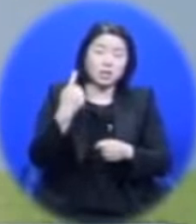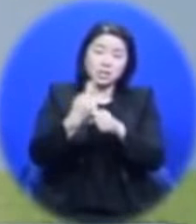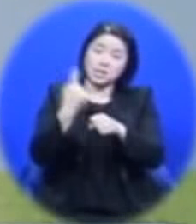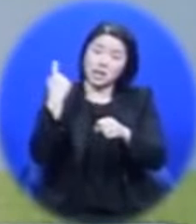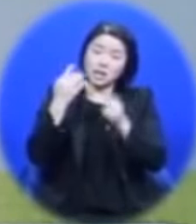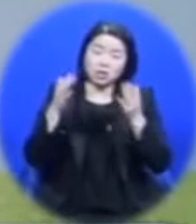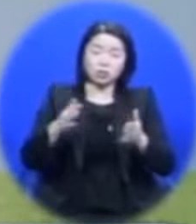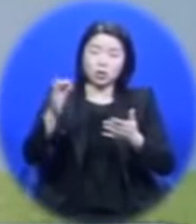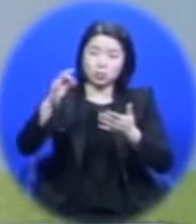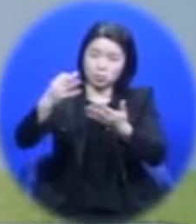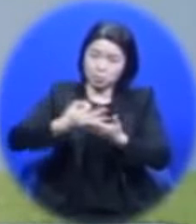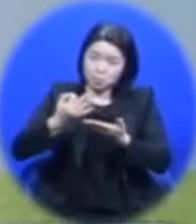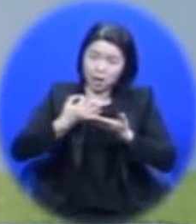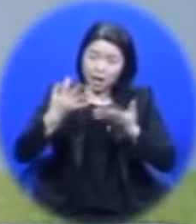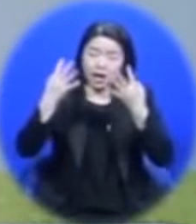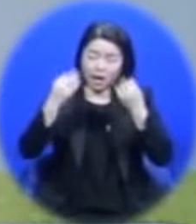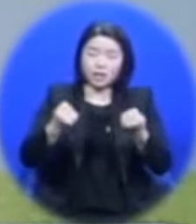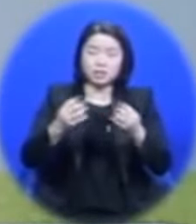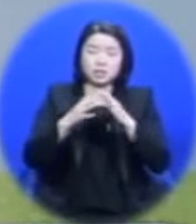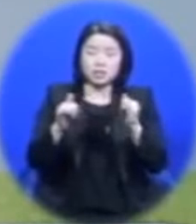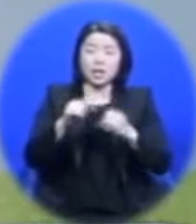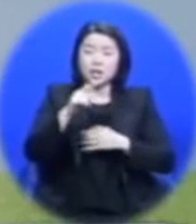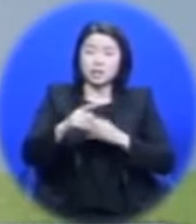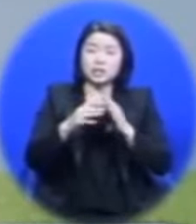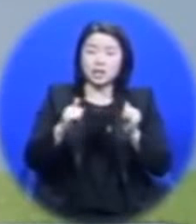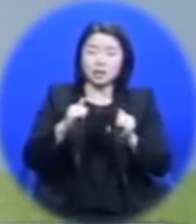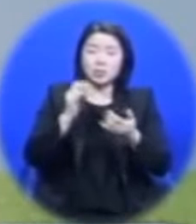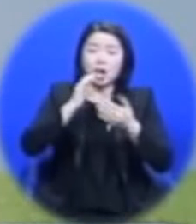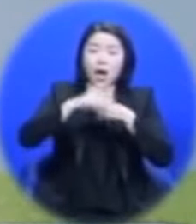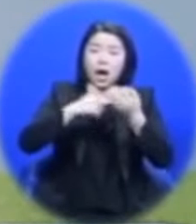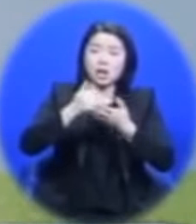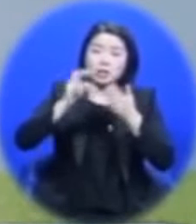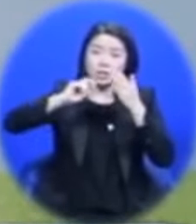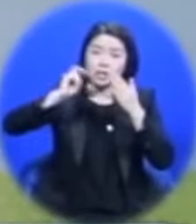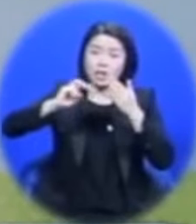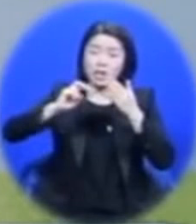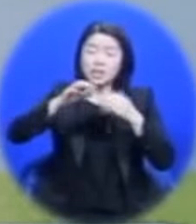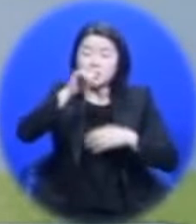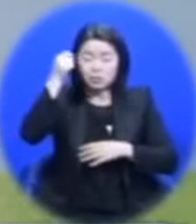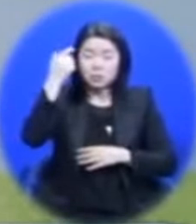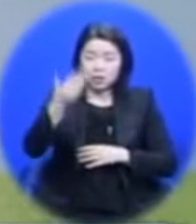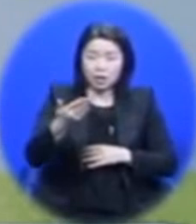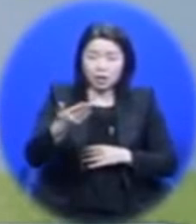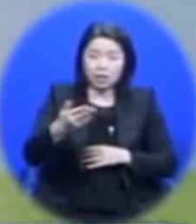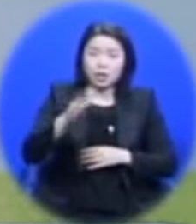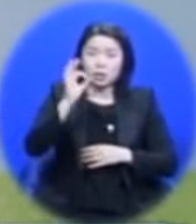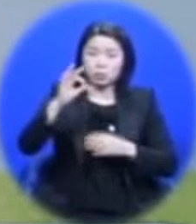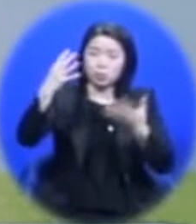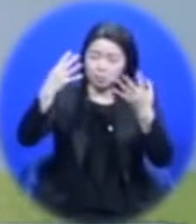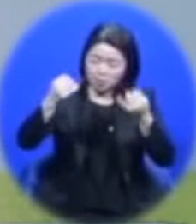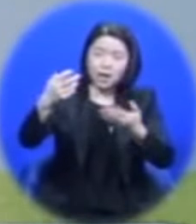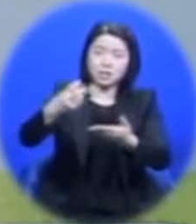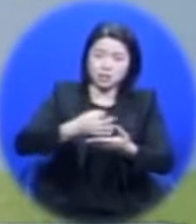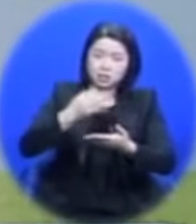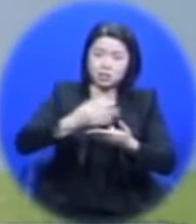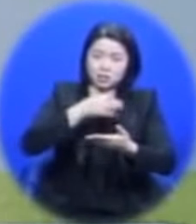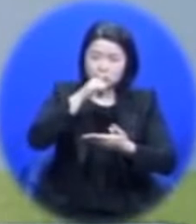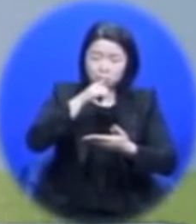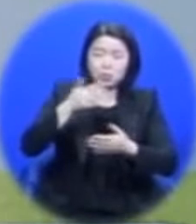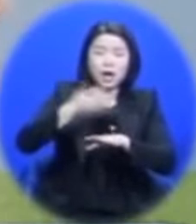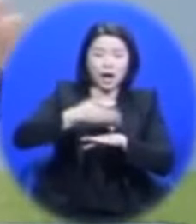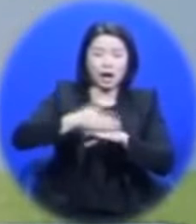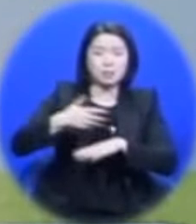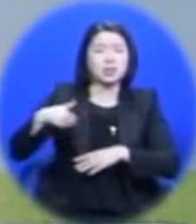많이 버신 분들, 그 사람들은 그냥 하나님께 찬양합니까? 돈 많이 벌어도 감사도